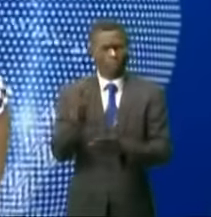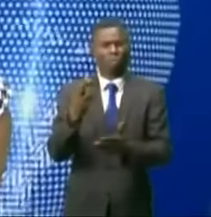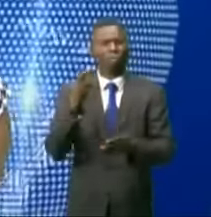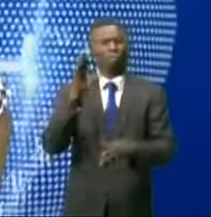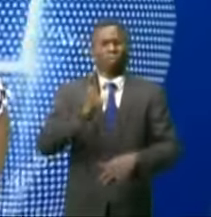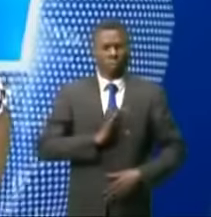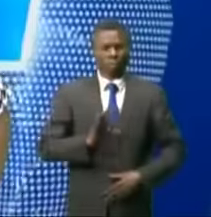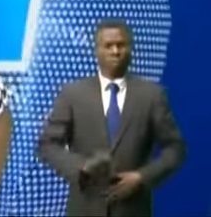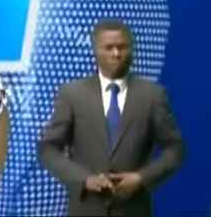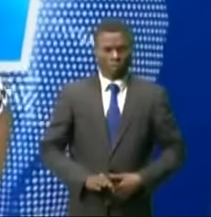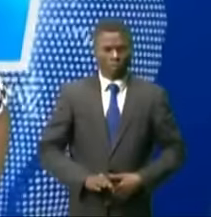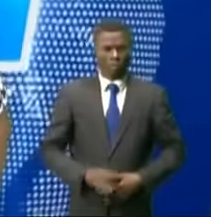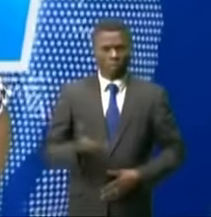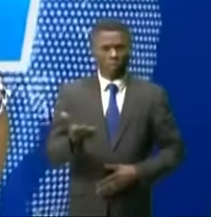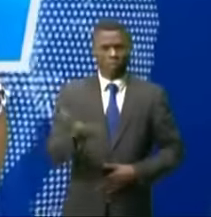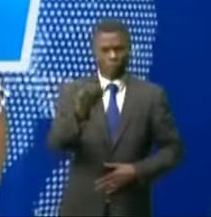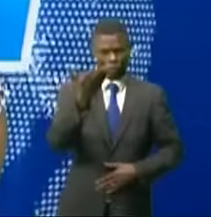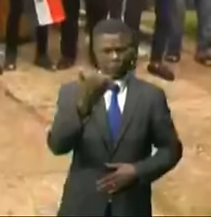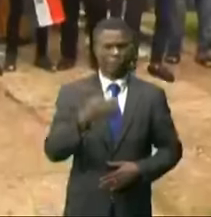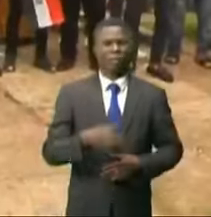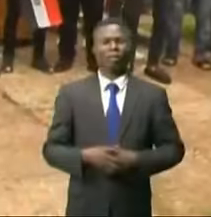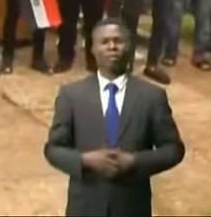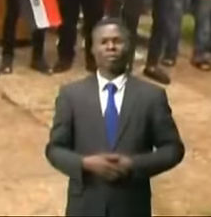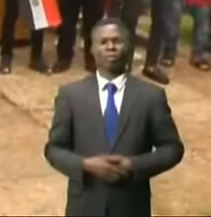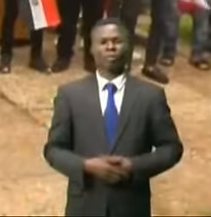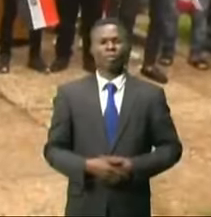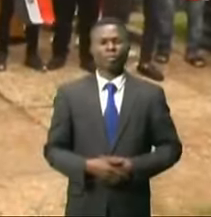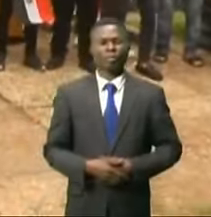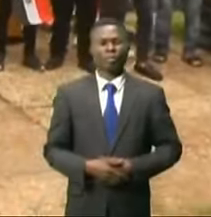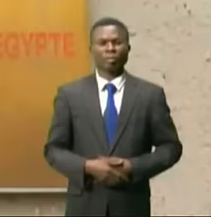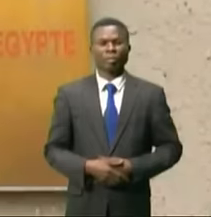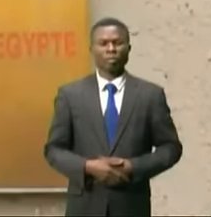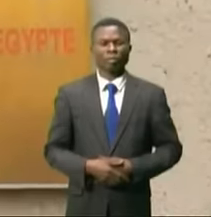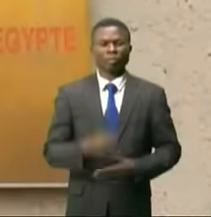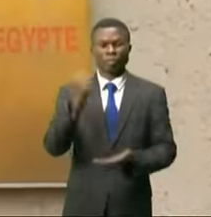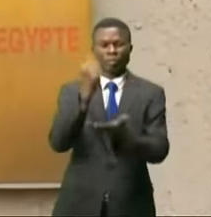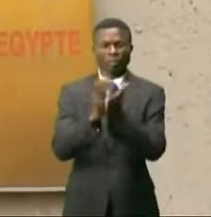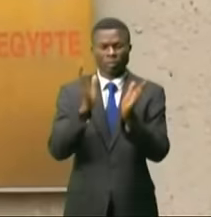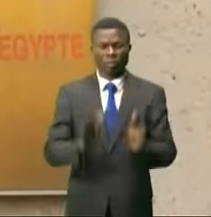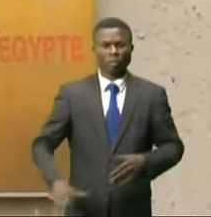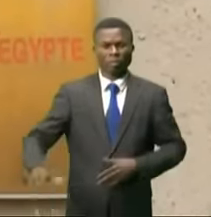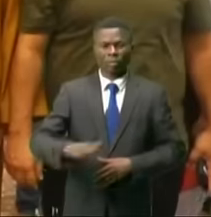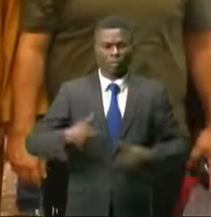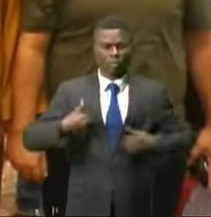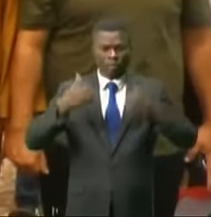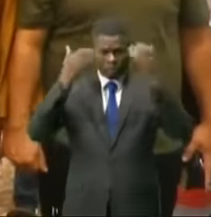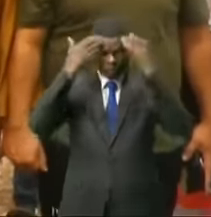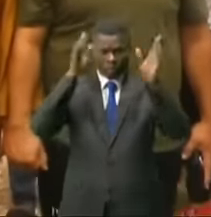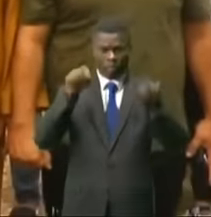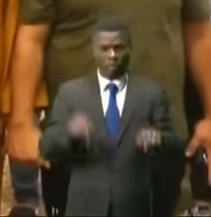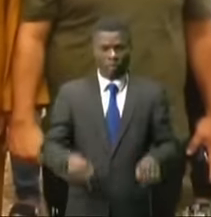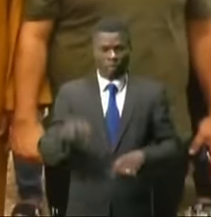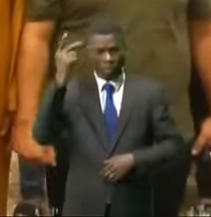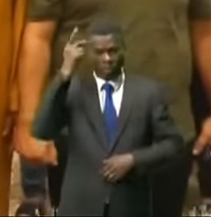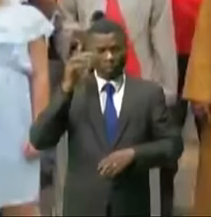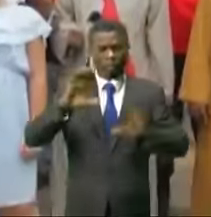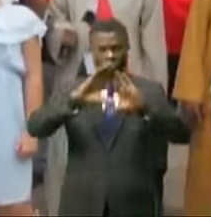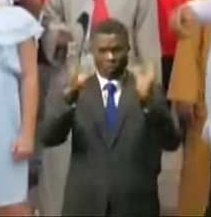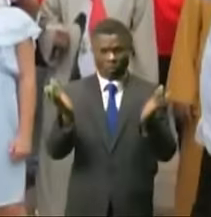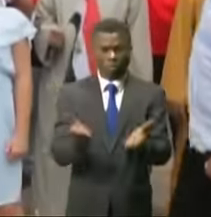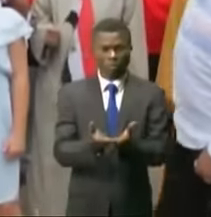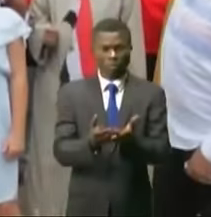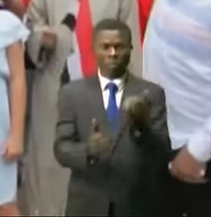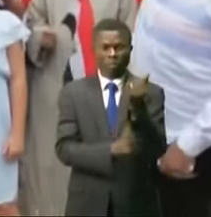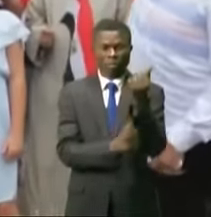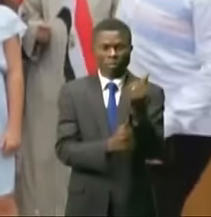Félix Antoine Tshisekedi Tshilombo des Pandas. C'est devant leur ambassade d'Égypte en RDC que cette communauté